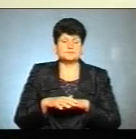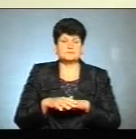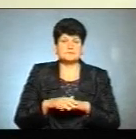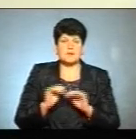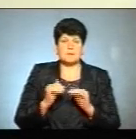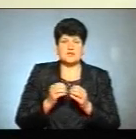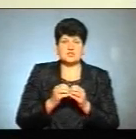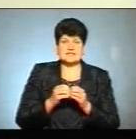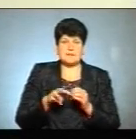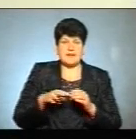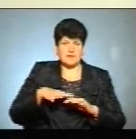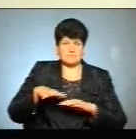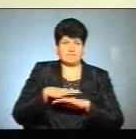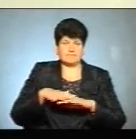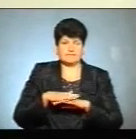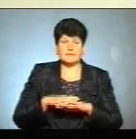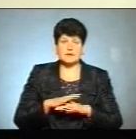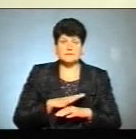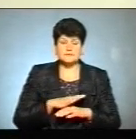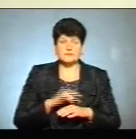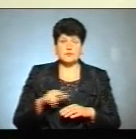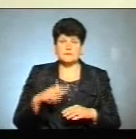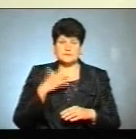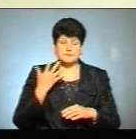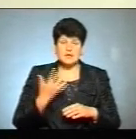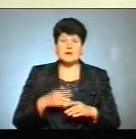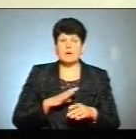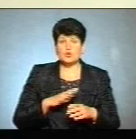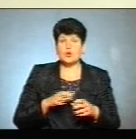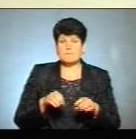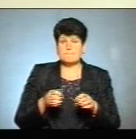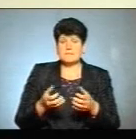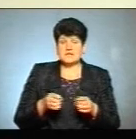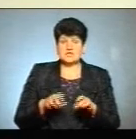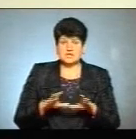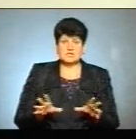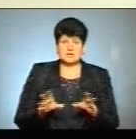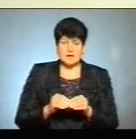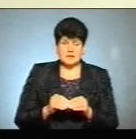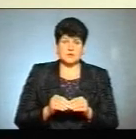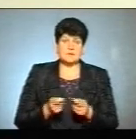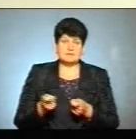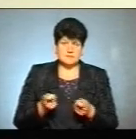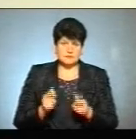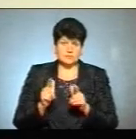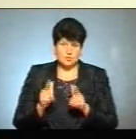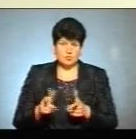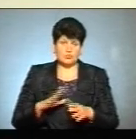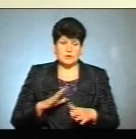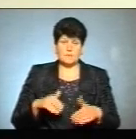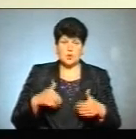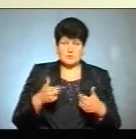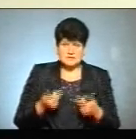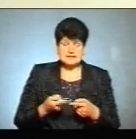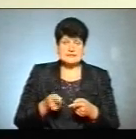менше, ніж 10 метрів. Розумієте? І то було прийнято рішення сумісне, з адміністрацією погоджено. Тобто, отака пропозиція далась. За це